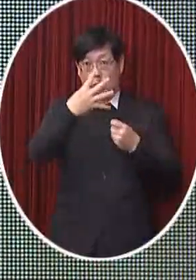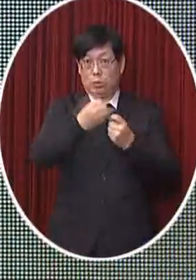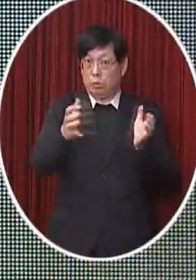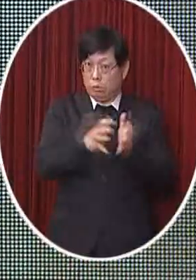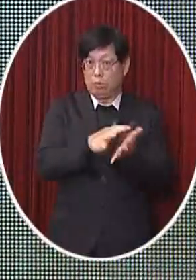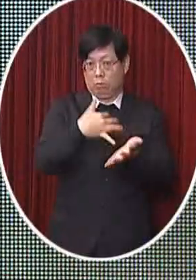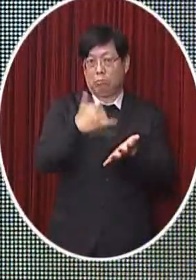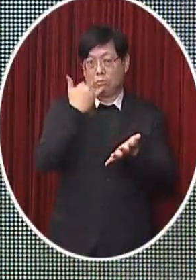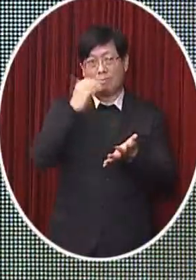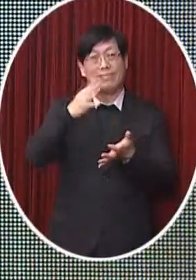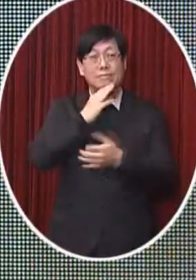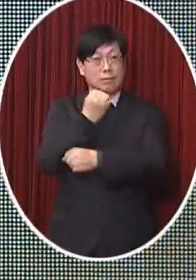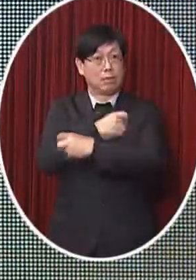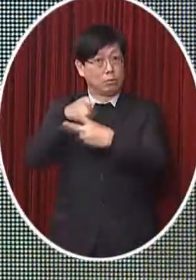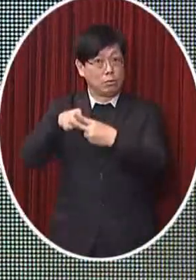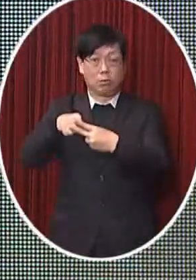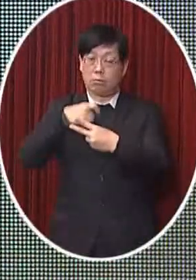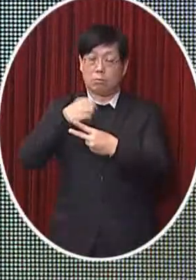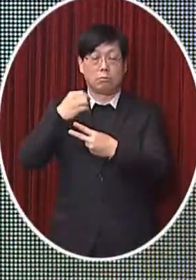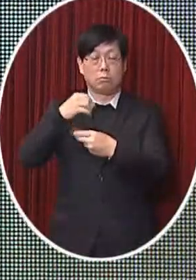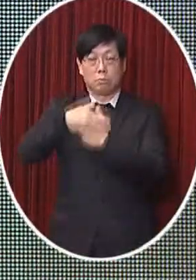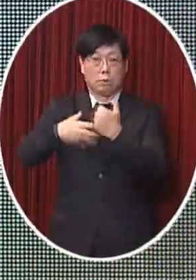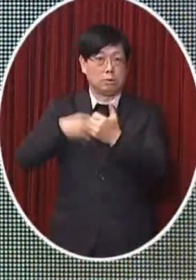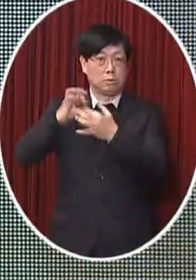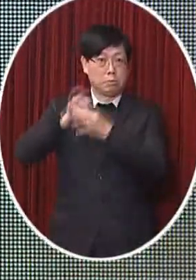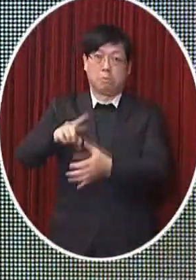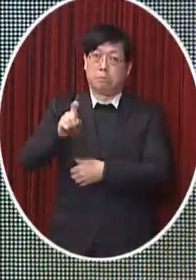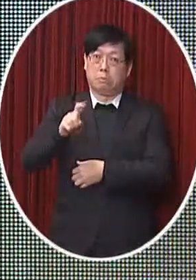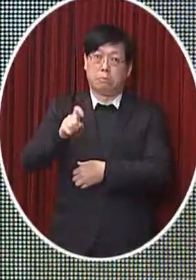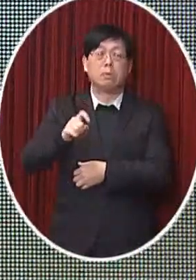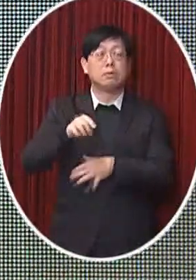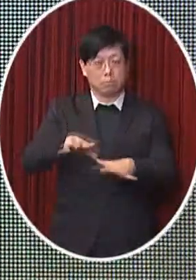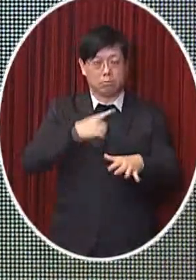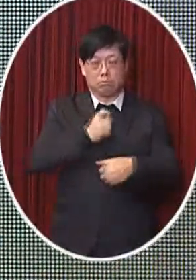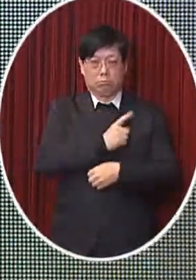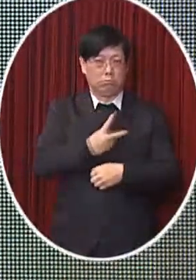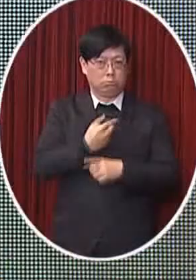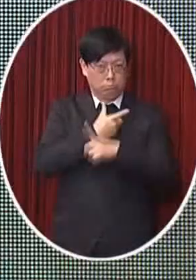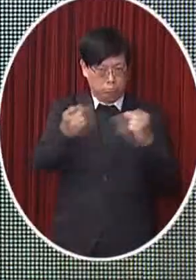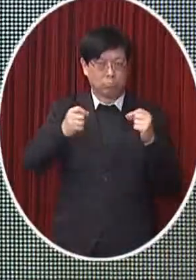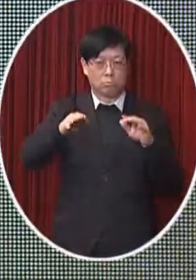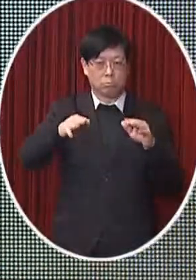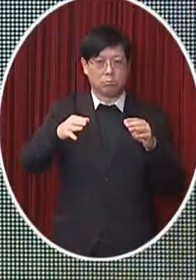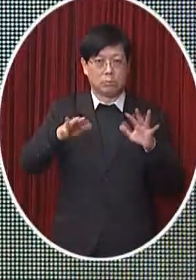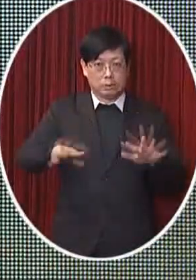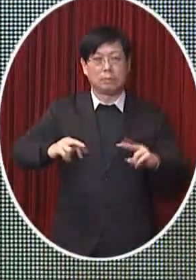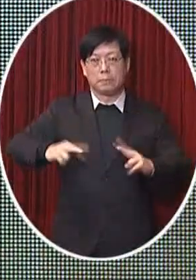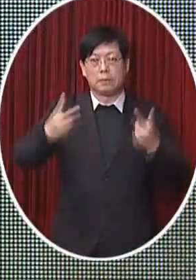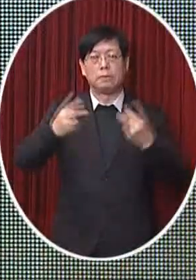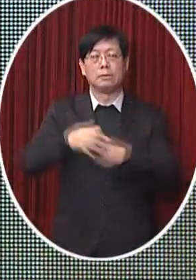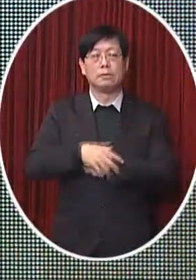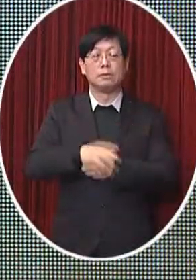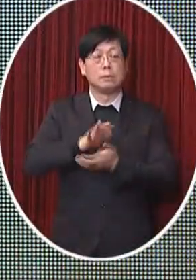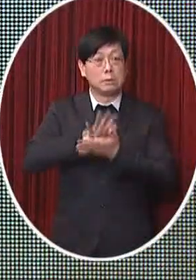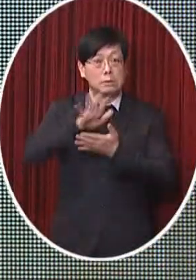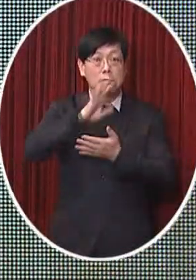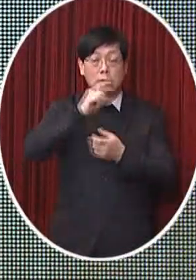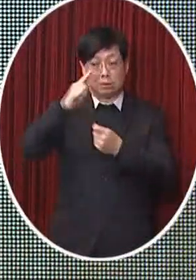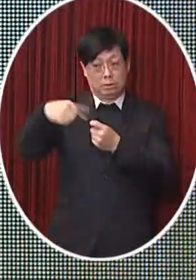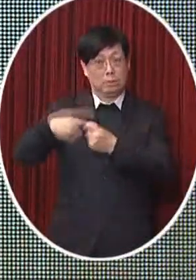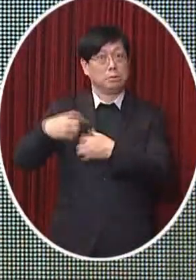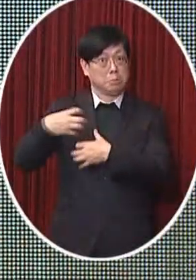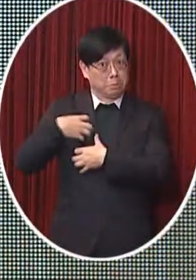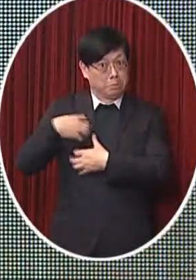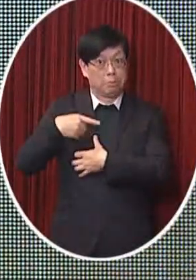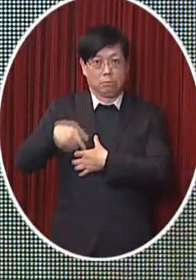而没有跟劳工退休年资并计。为了兼顾公平性，我们将推动修法，让未来一年义